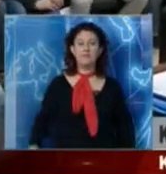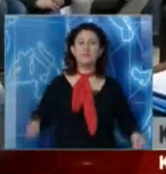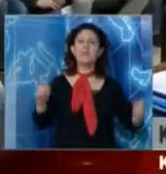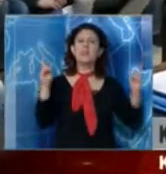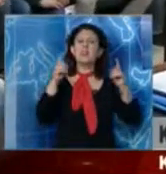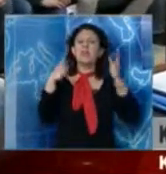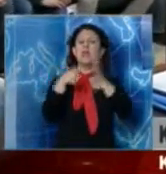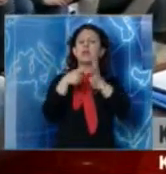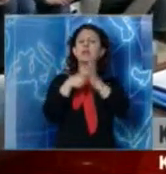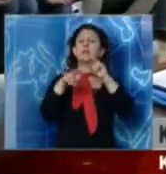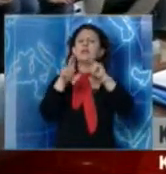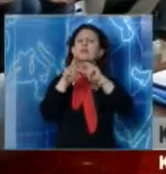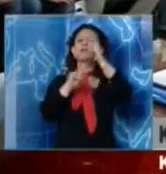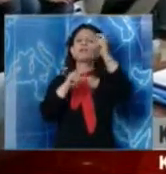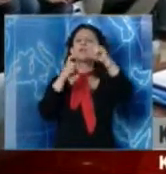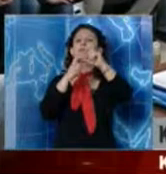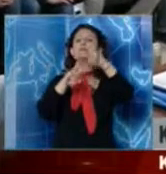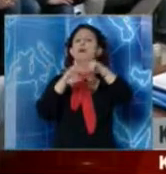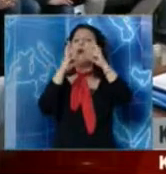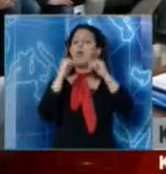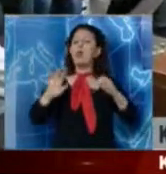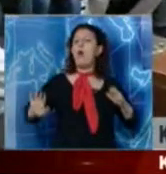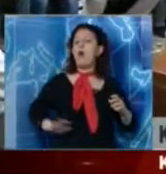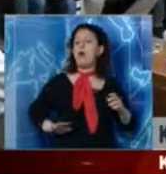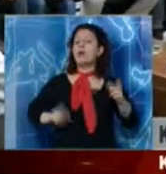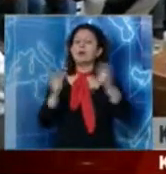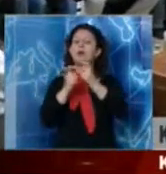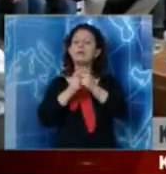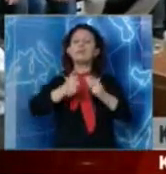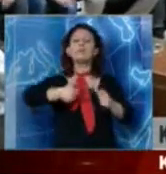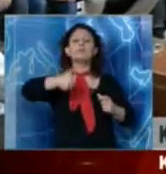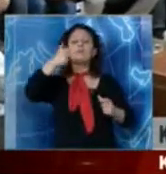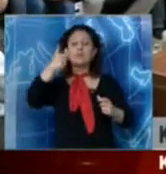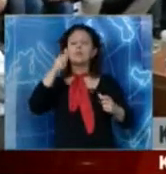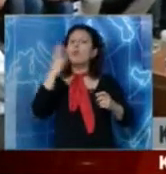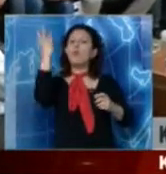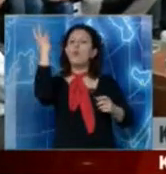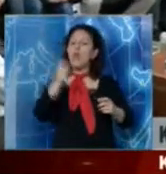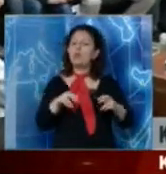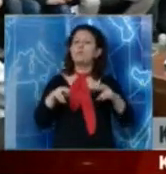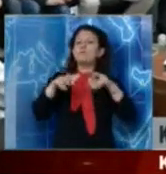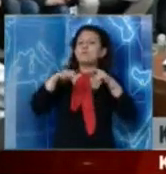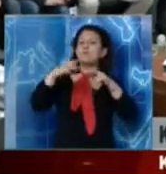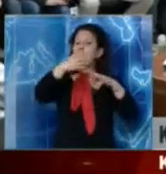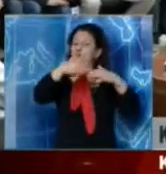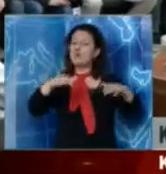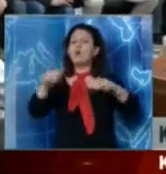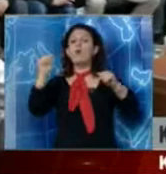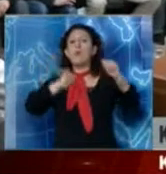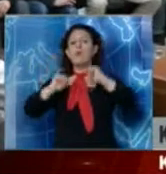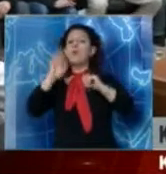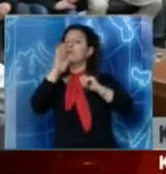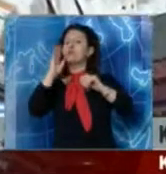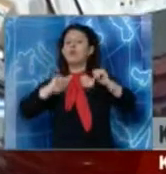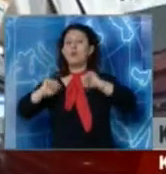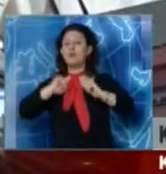Kısa adı KİSA olan Kocaeli Uluslararası Öğrenci Derneği Başkanı Mehmet Baydemir, yönetim kurulu üyeleri ve Kocaeli Üniversitesi'nde eğitim